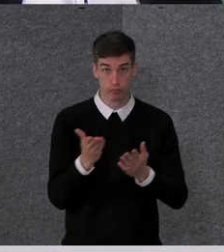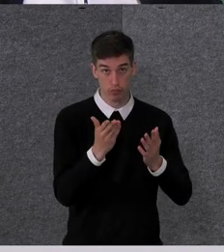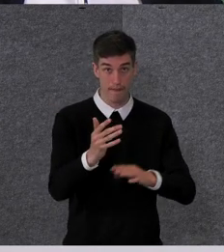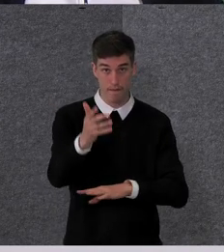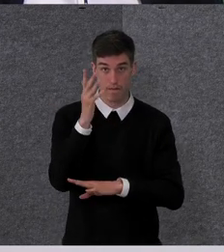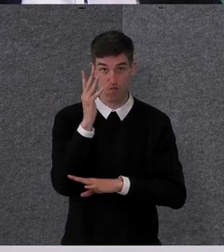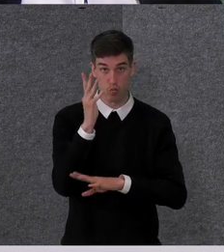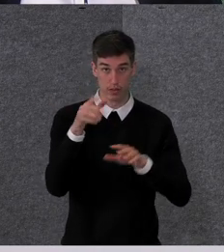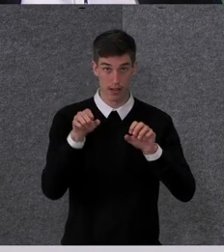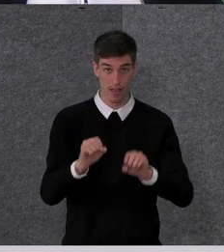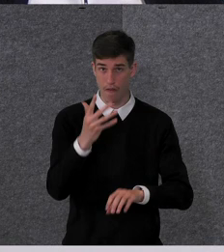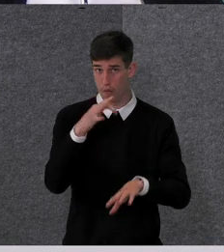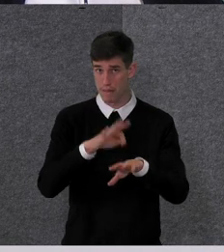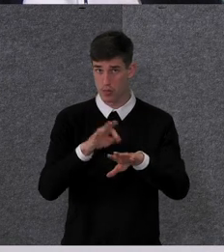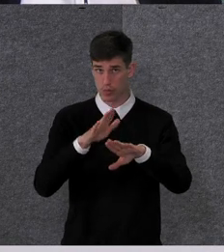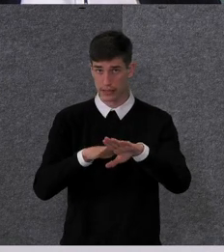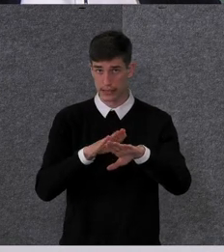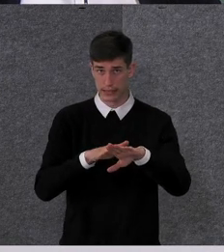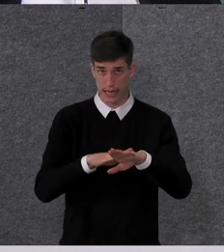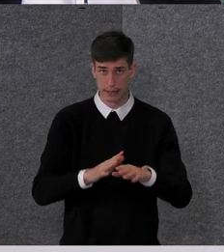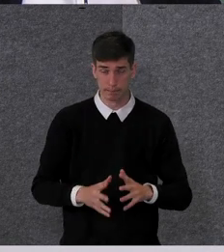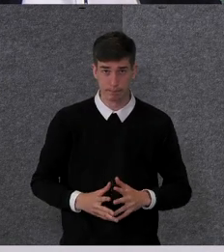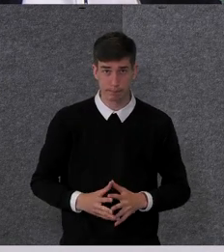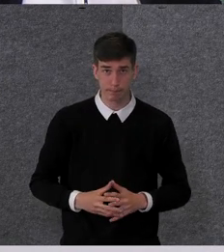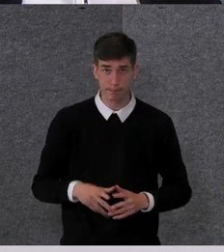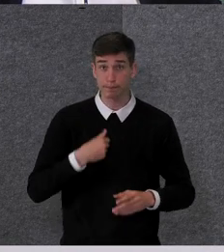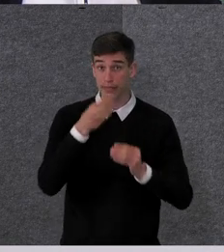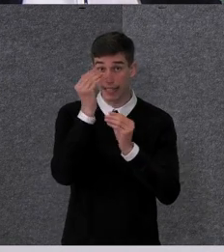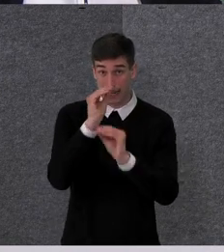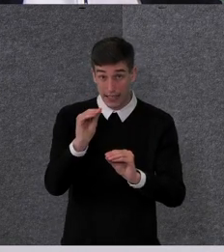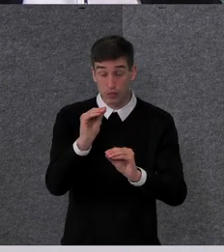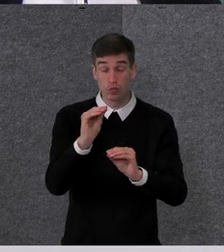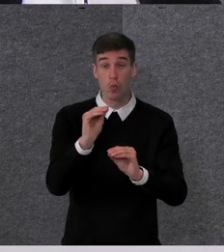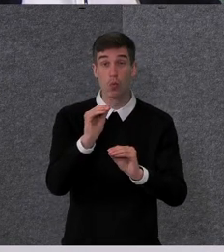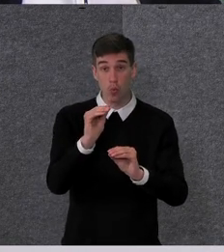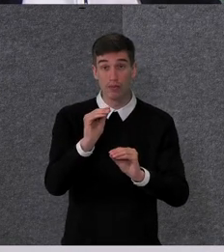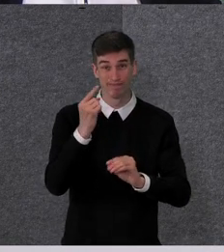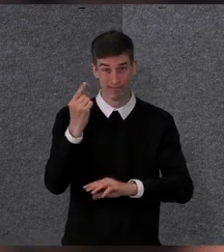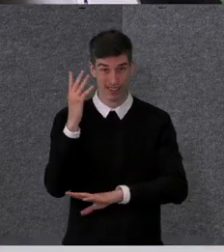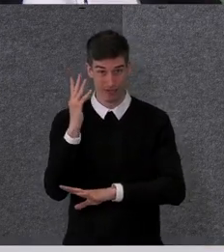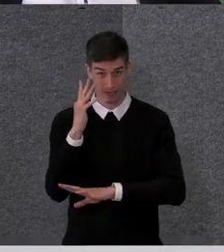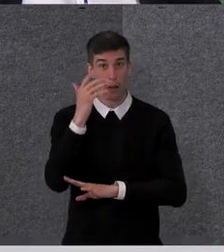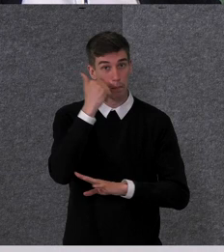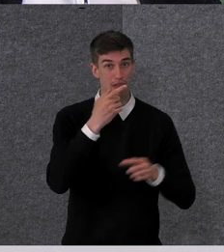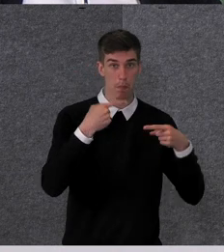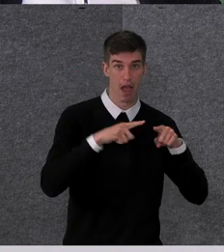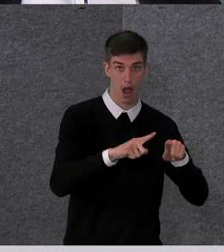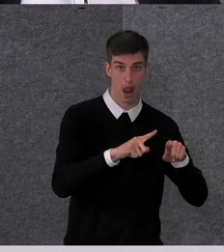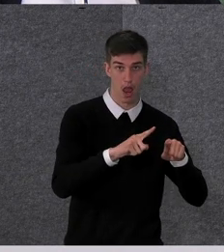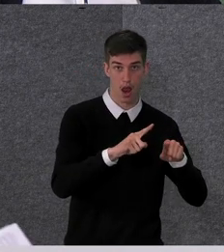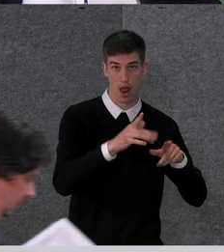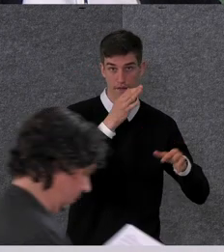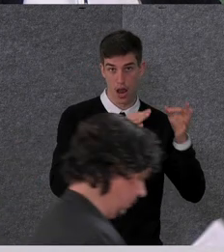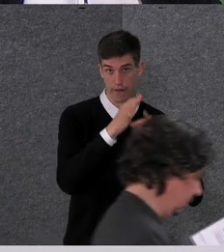gleich vorstellen, hättest 5 Minuten Zeit. Auch hier wieder der Hinweis, bitte Fragen zeitig stellen, sodass wir diese auch dann während